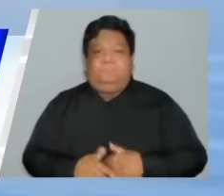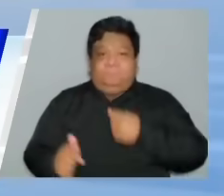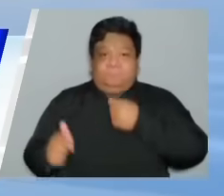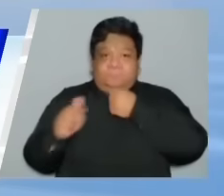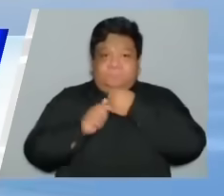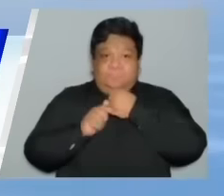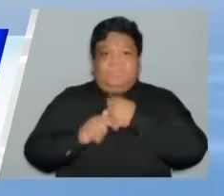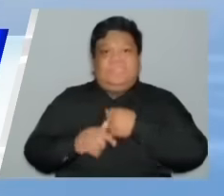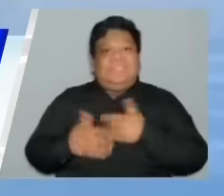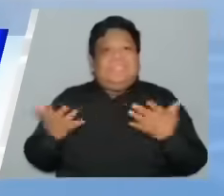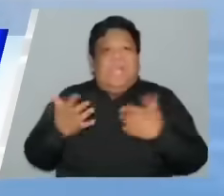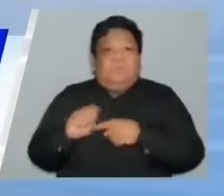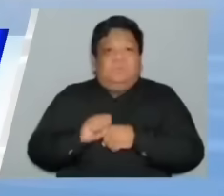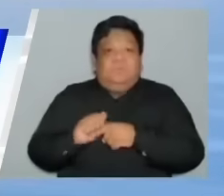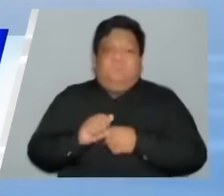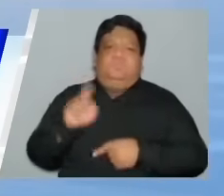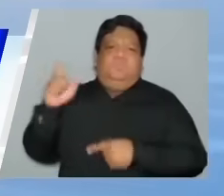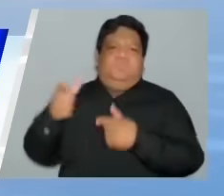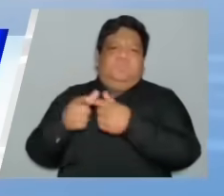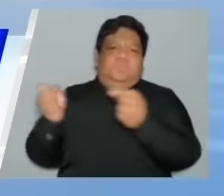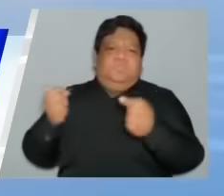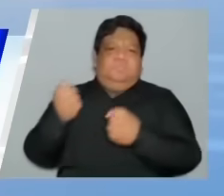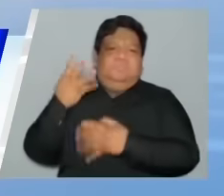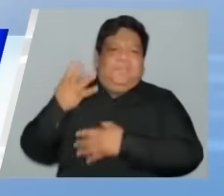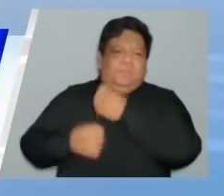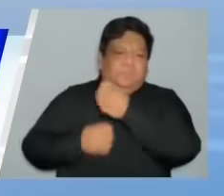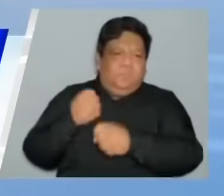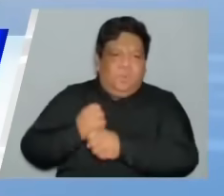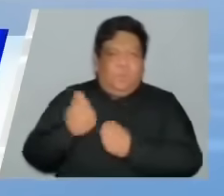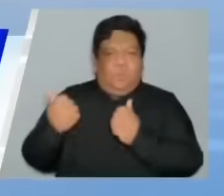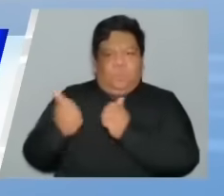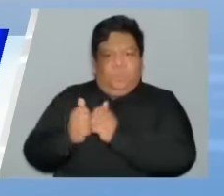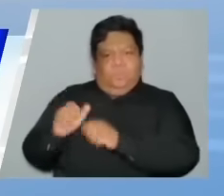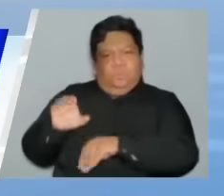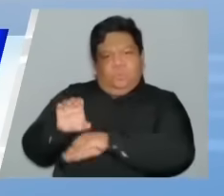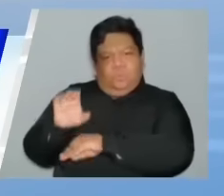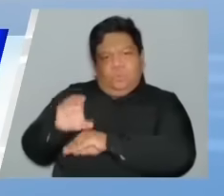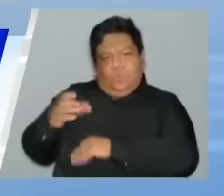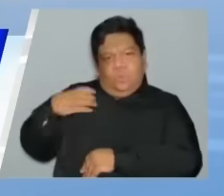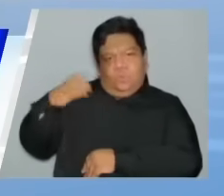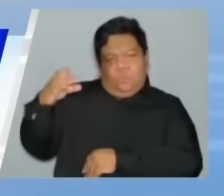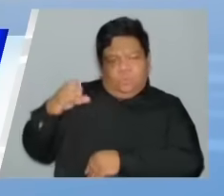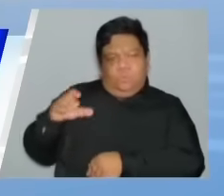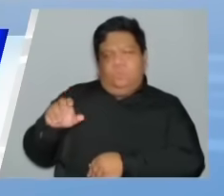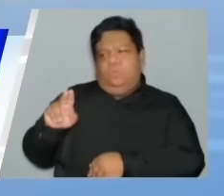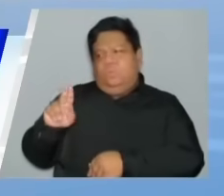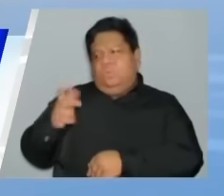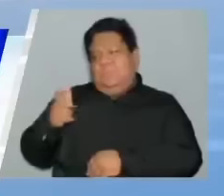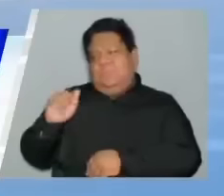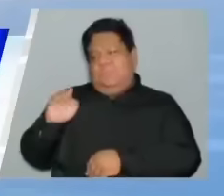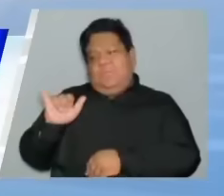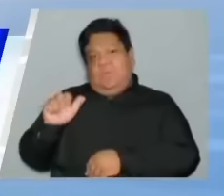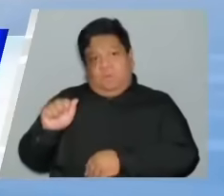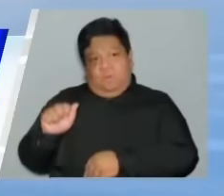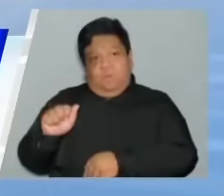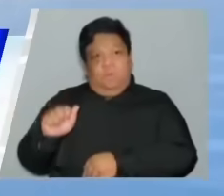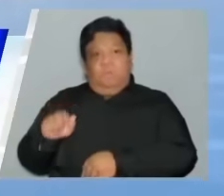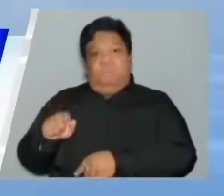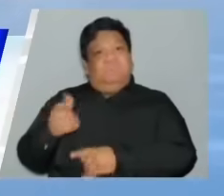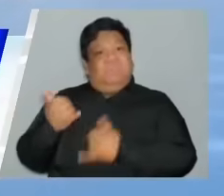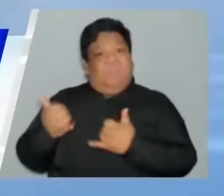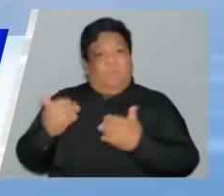ng maraming taon sa ilalim ng coaching ni Munehiro Kugimiya. Bagamat hindi na coach ni Carlos si Kugimiya